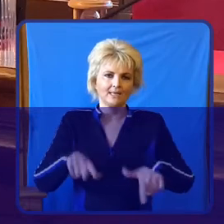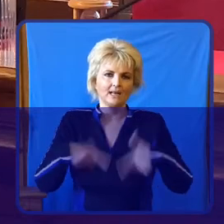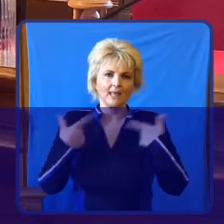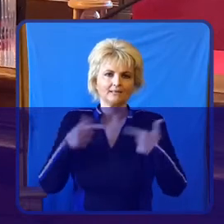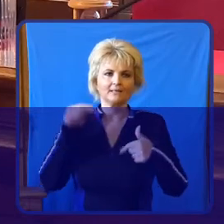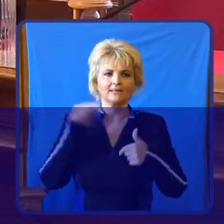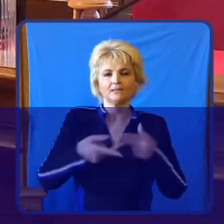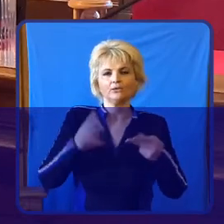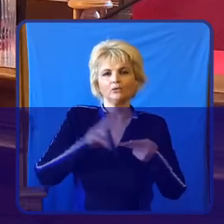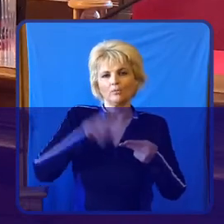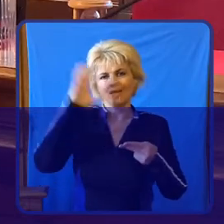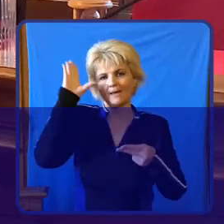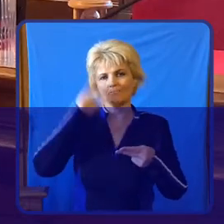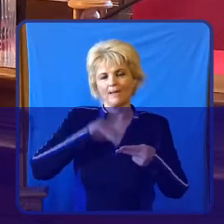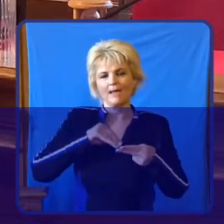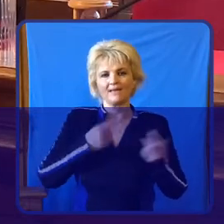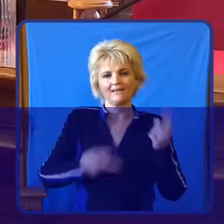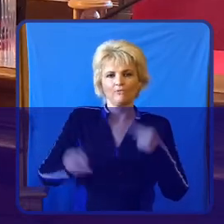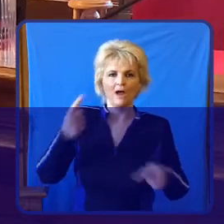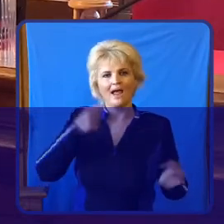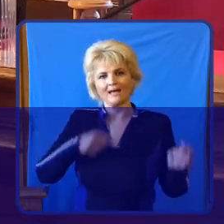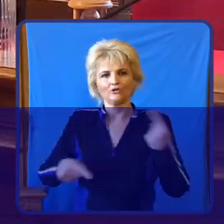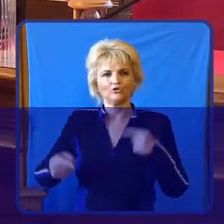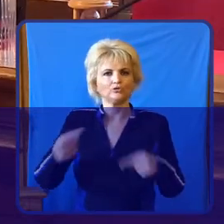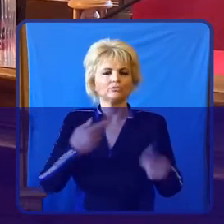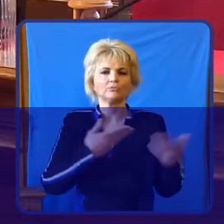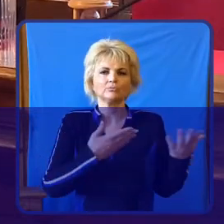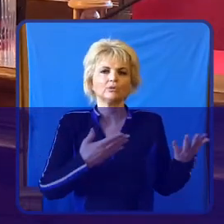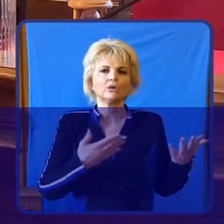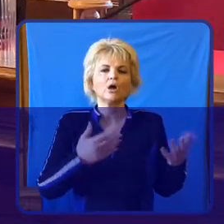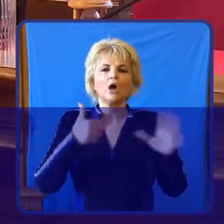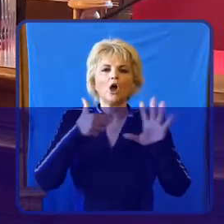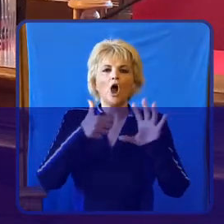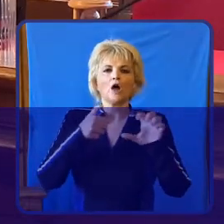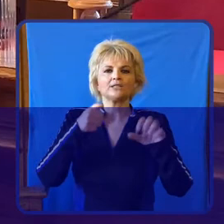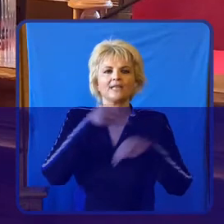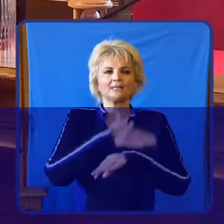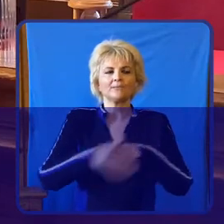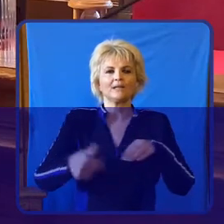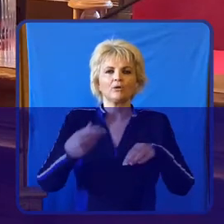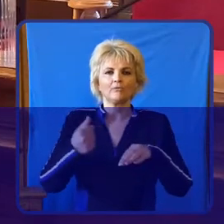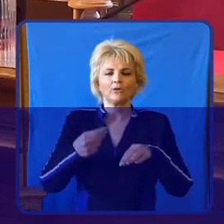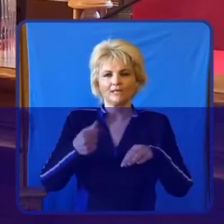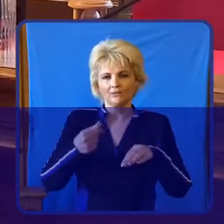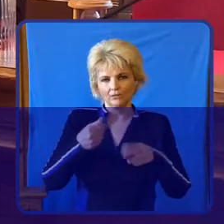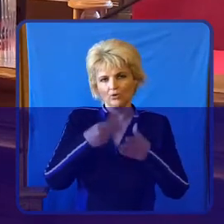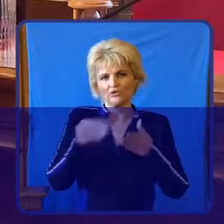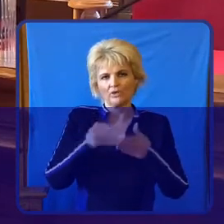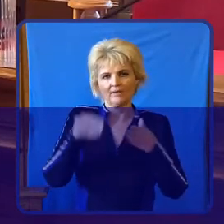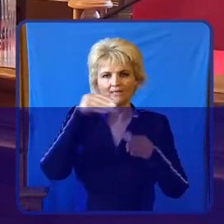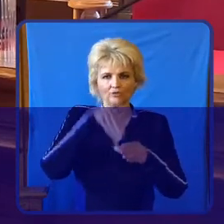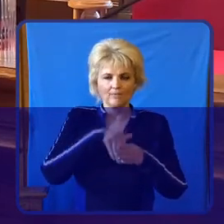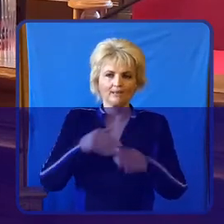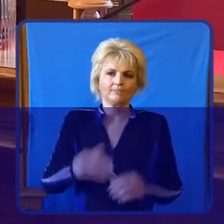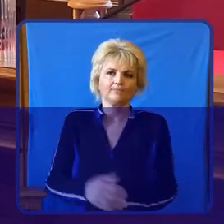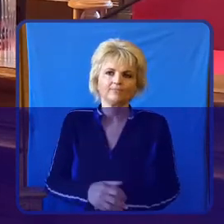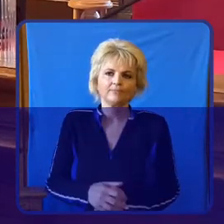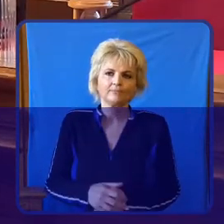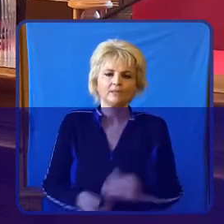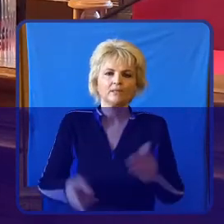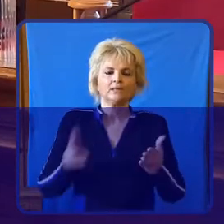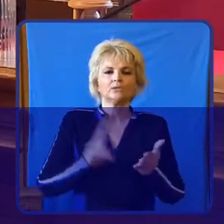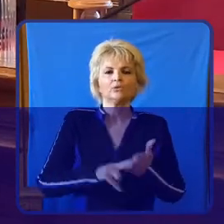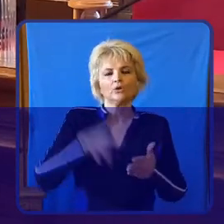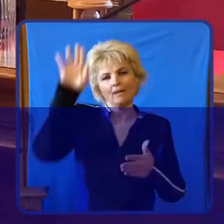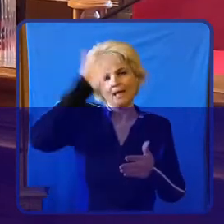itt többen kifogásolták önök ezt a 600 millió forintos tételt a költségvetésben. Több